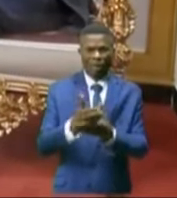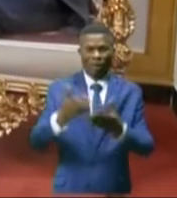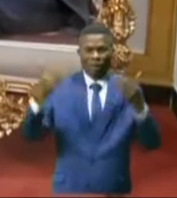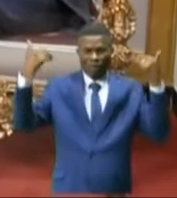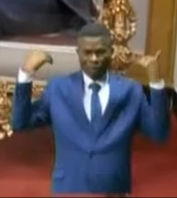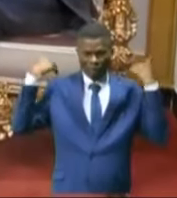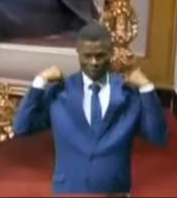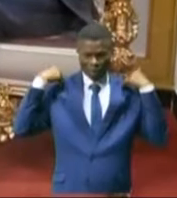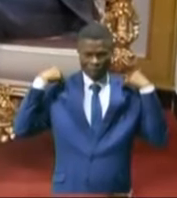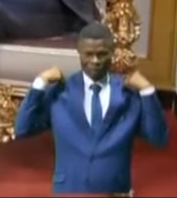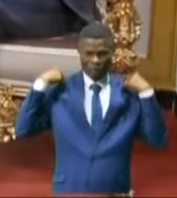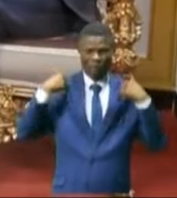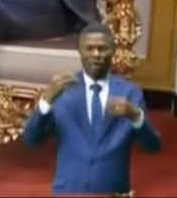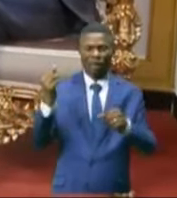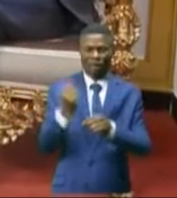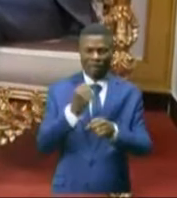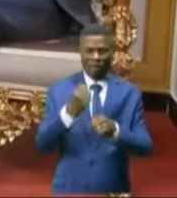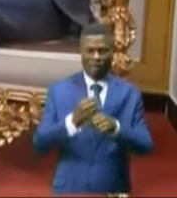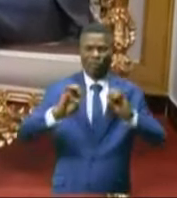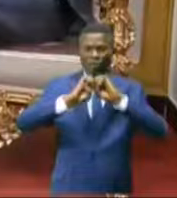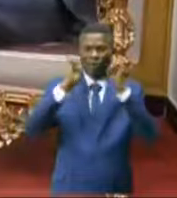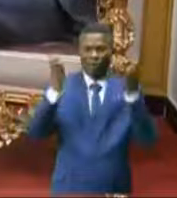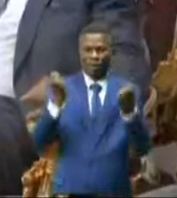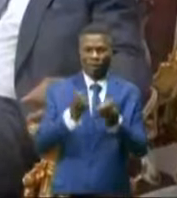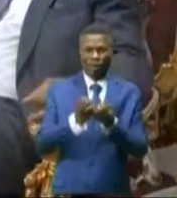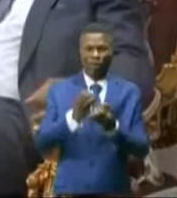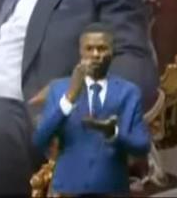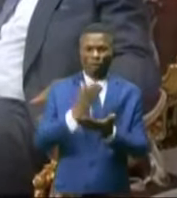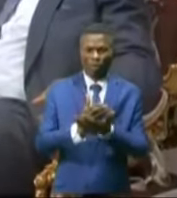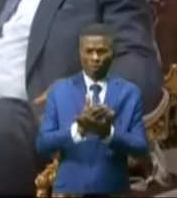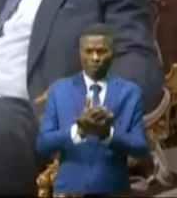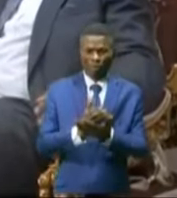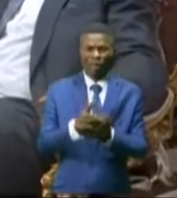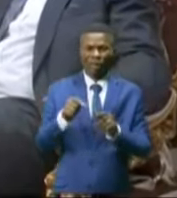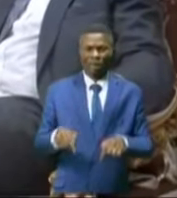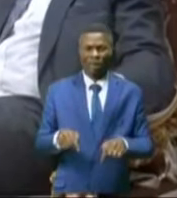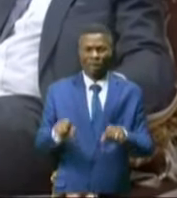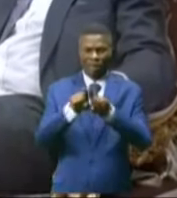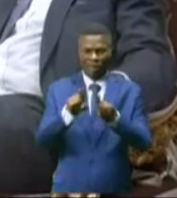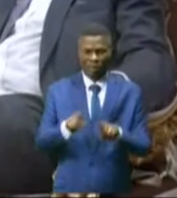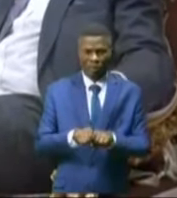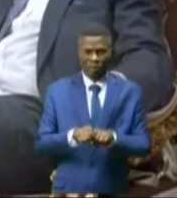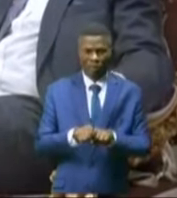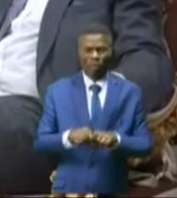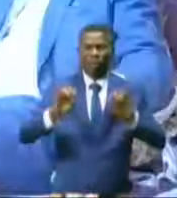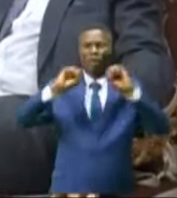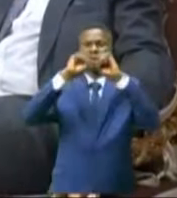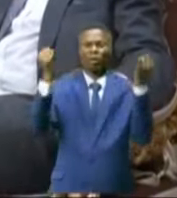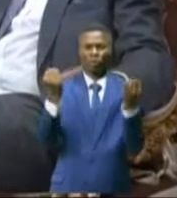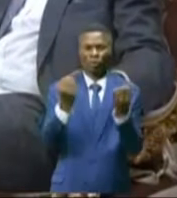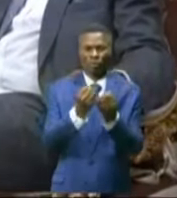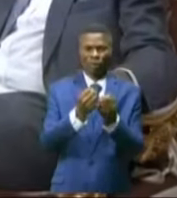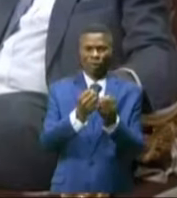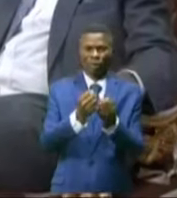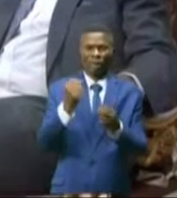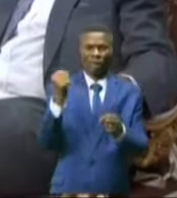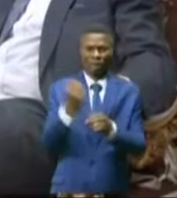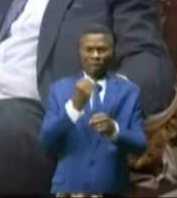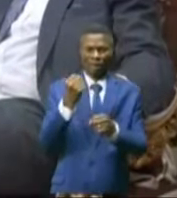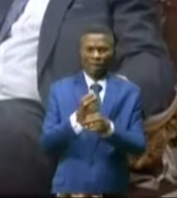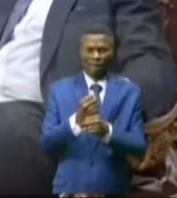l'autorité des régulations de la sous-traitance dans le secteur privé et la société de la